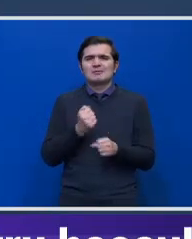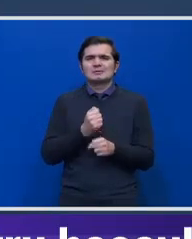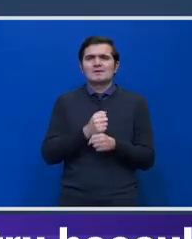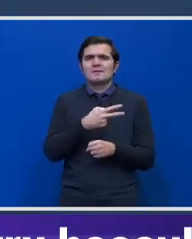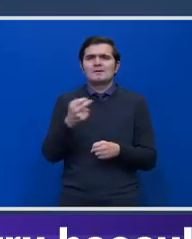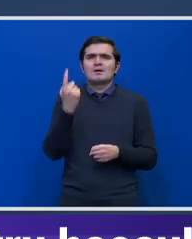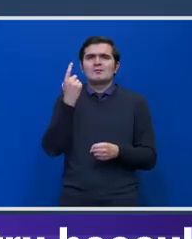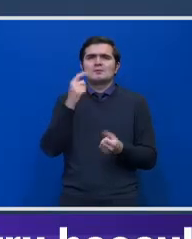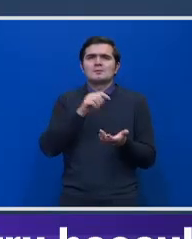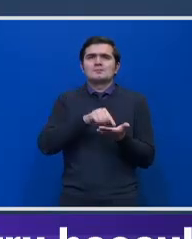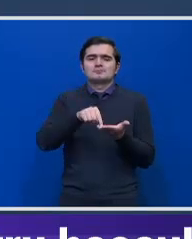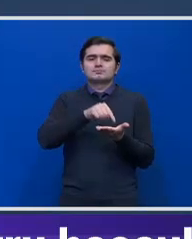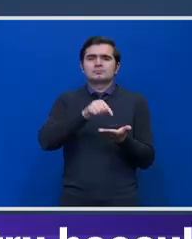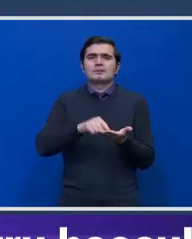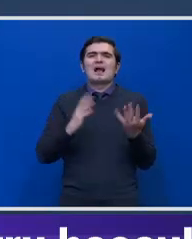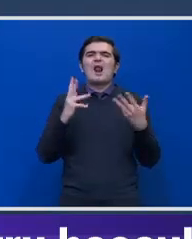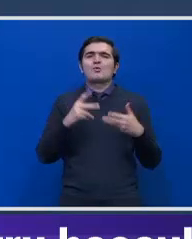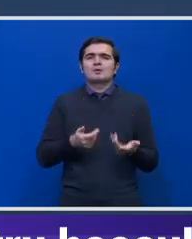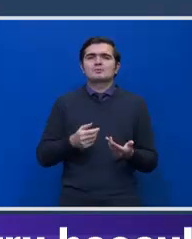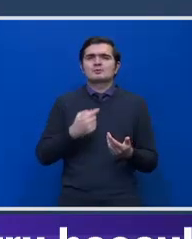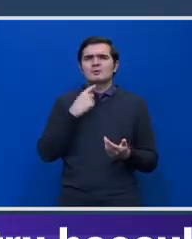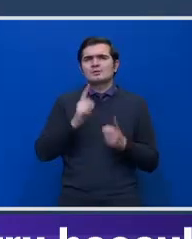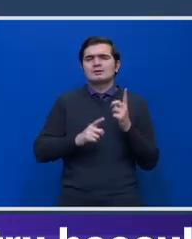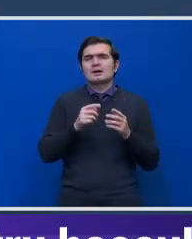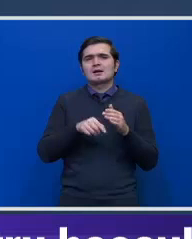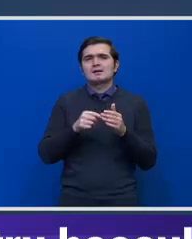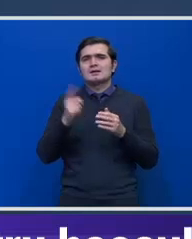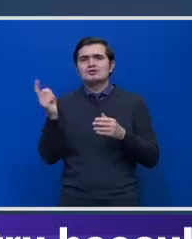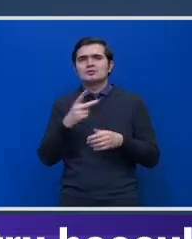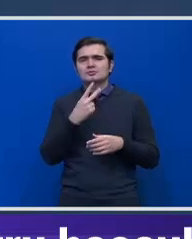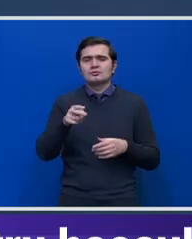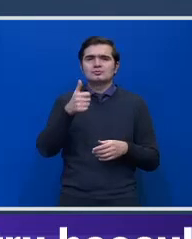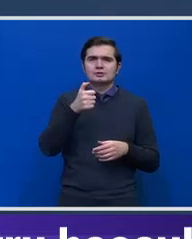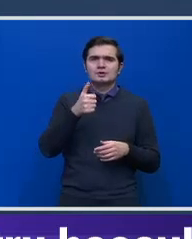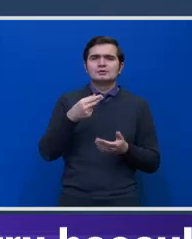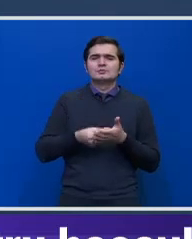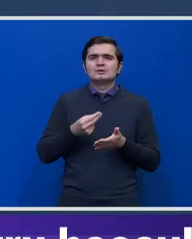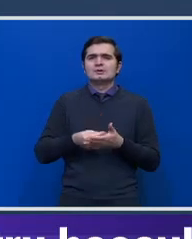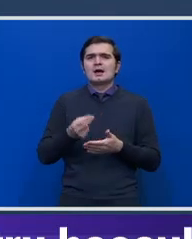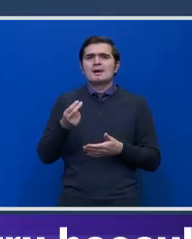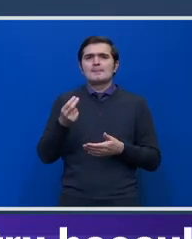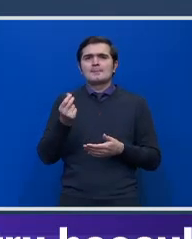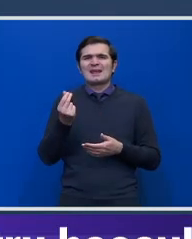față acest calcul. La 260, deci presupunând că ieșea din acea plajă de consum, atunci plătea prețul